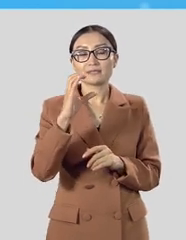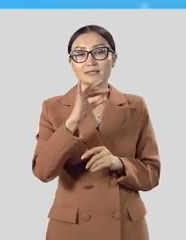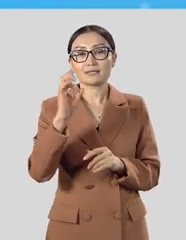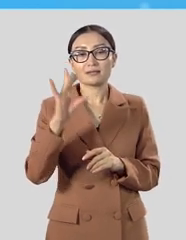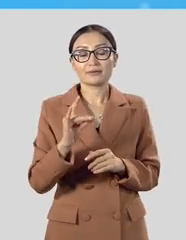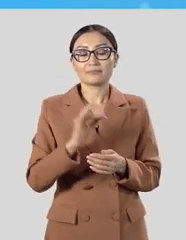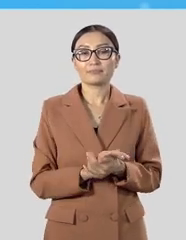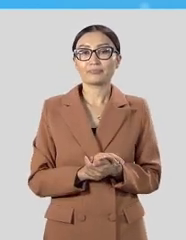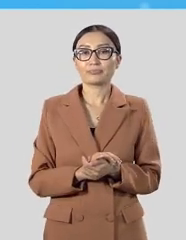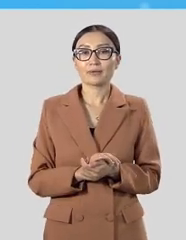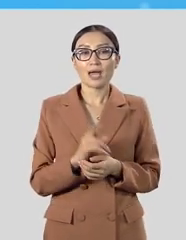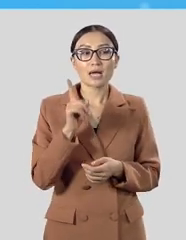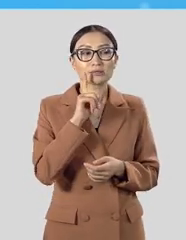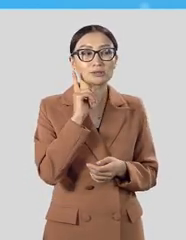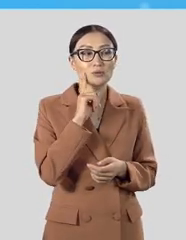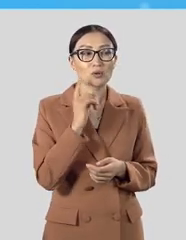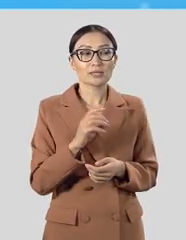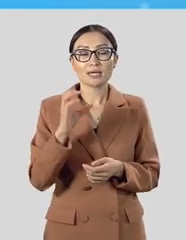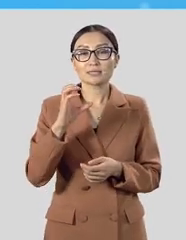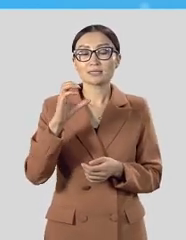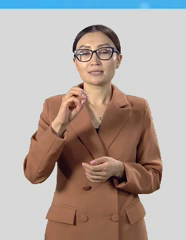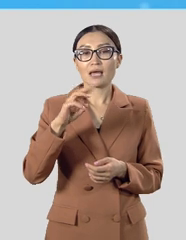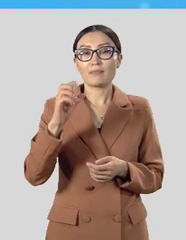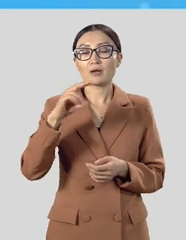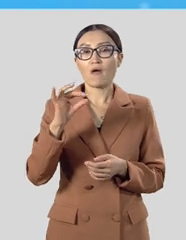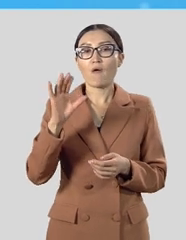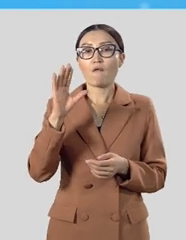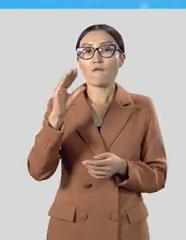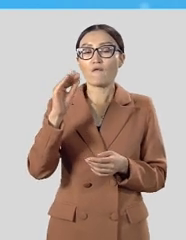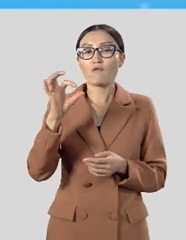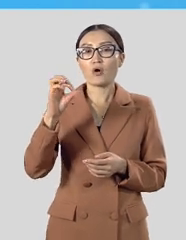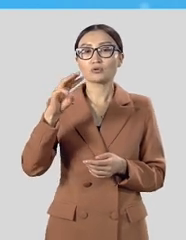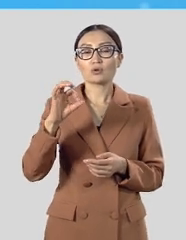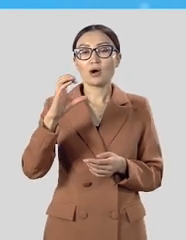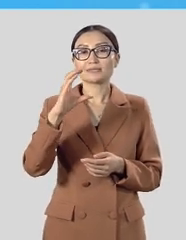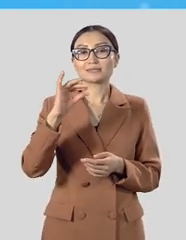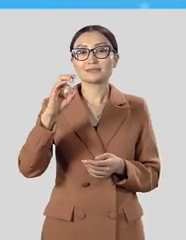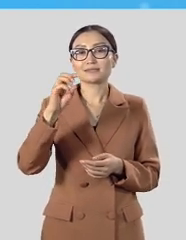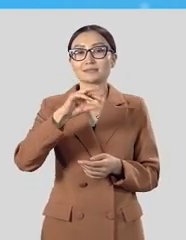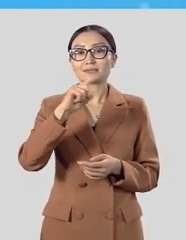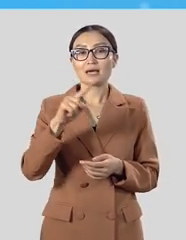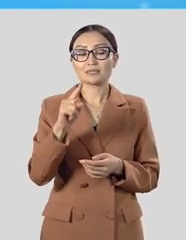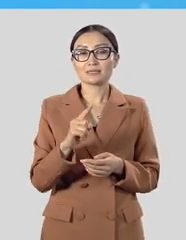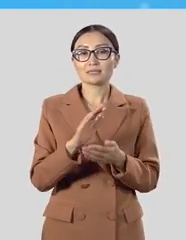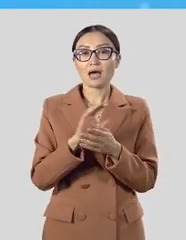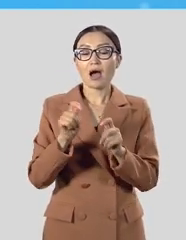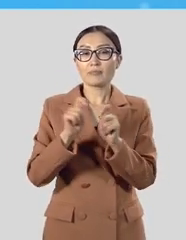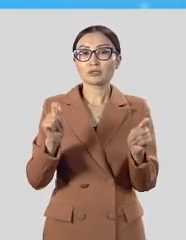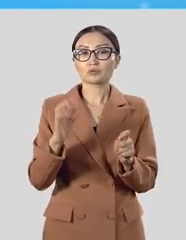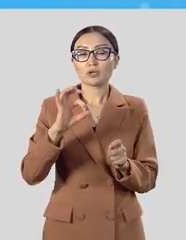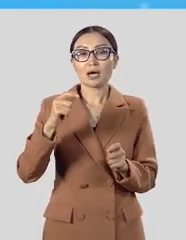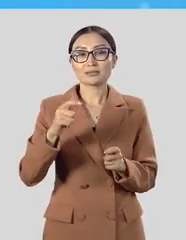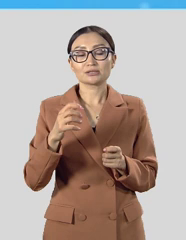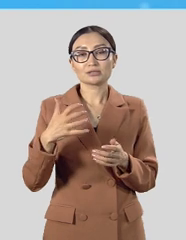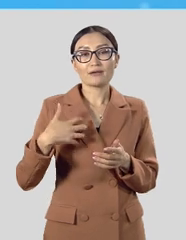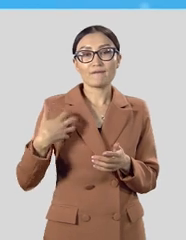поток. Зеленые стебли выполняют фотосинтезирующую функцию, образуют органические вещества.